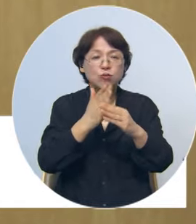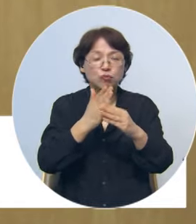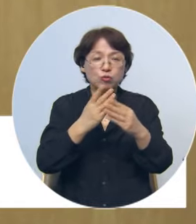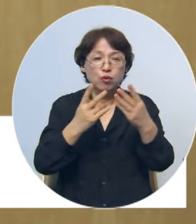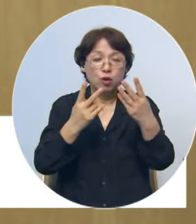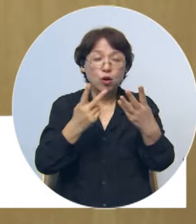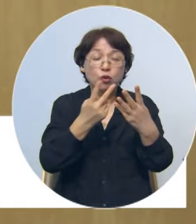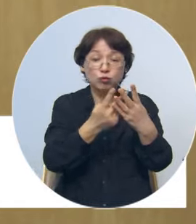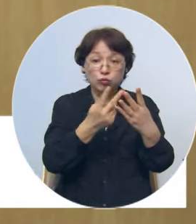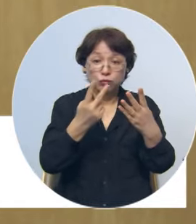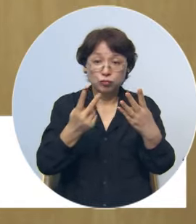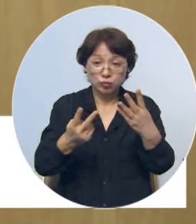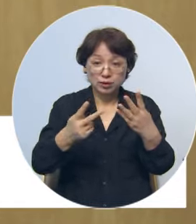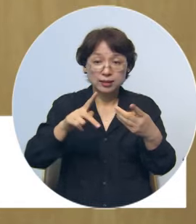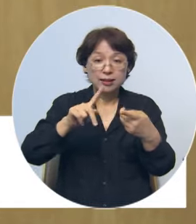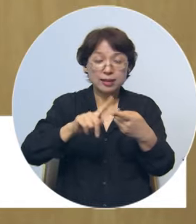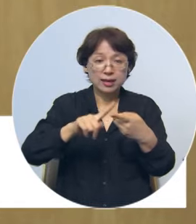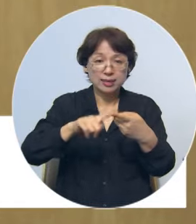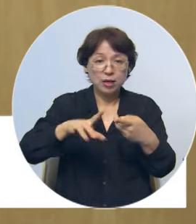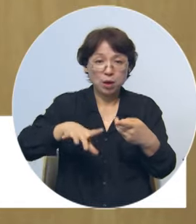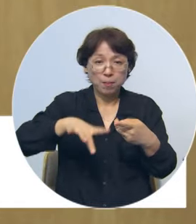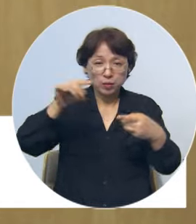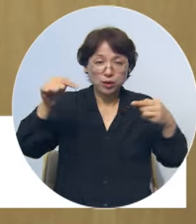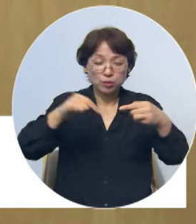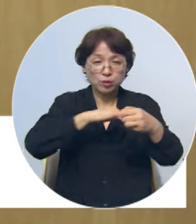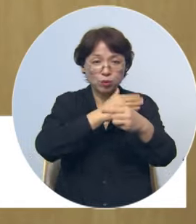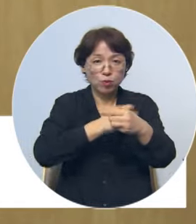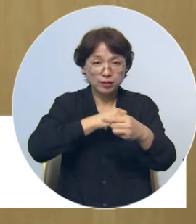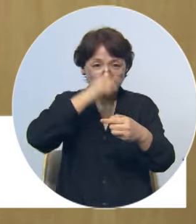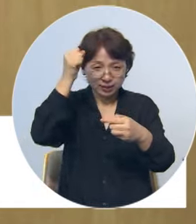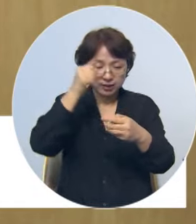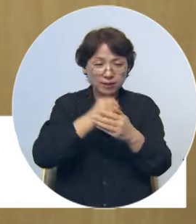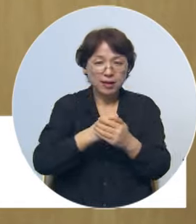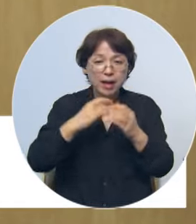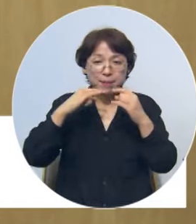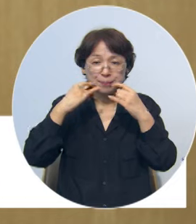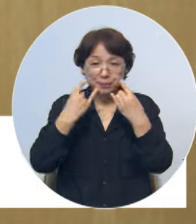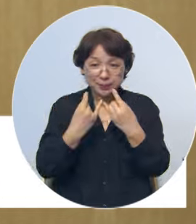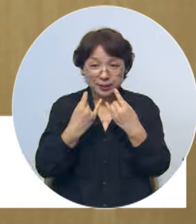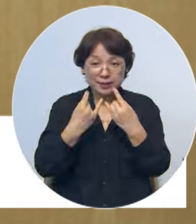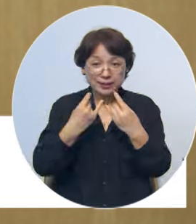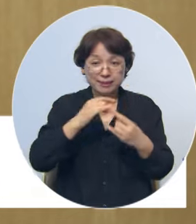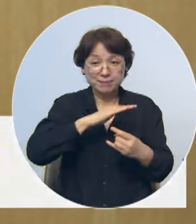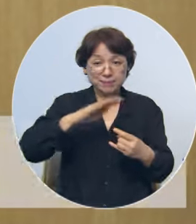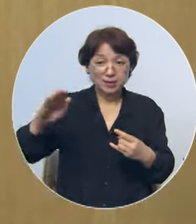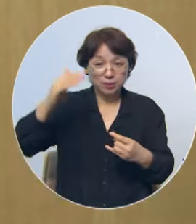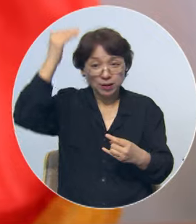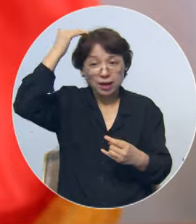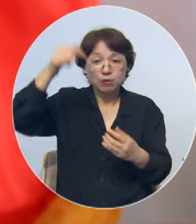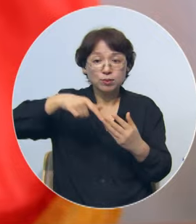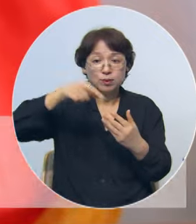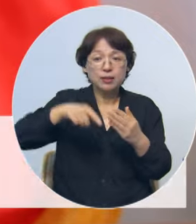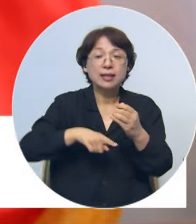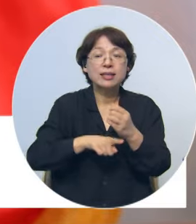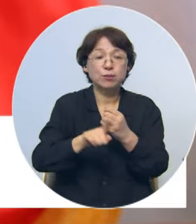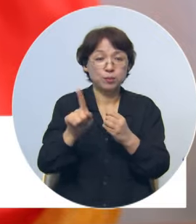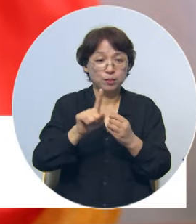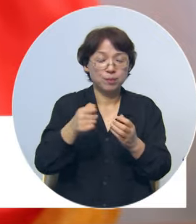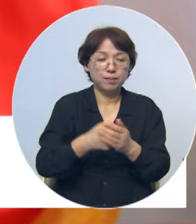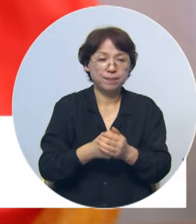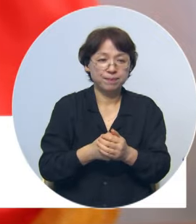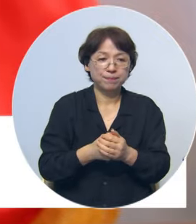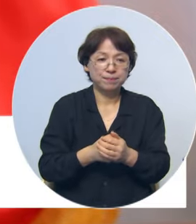우선 협상권에 따냈습니다. 프랑스 EDF 대신 이 팀코리아가 선택된 이유는 무엇일까요? 17th